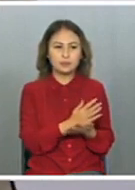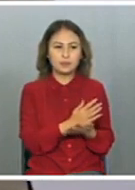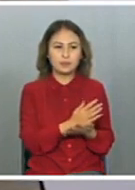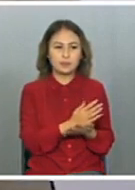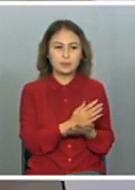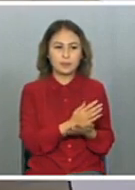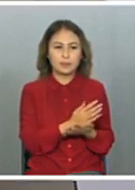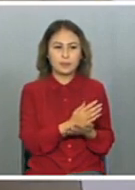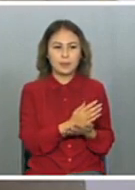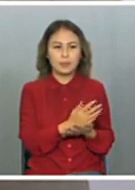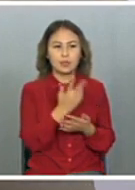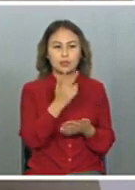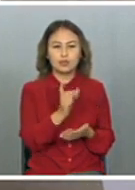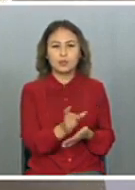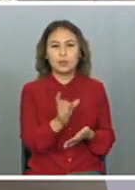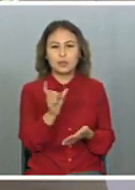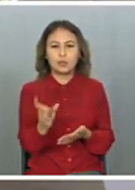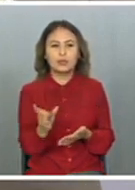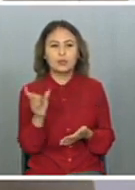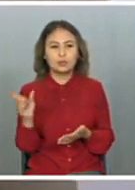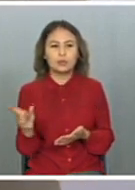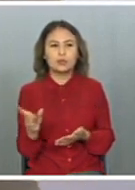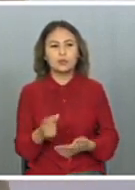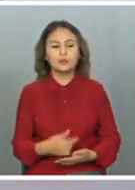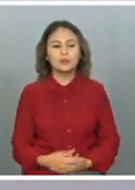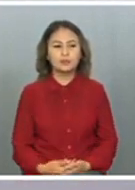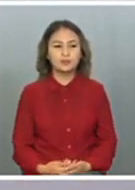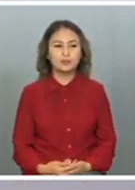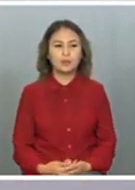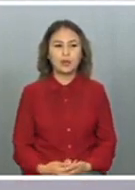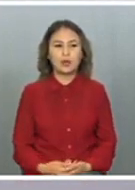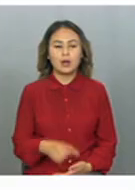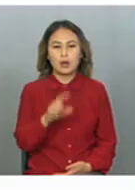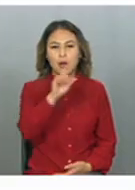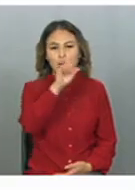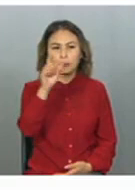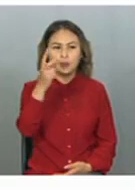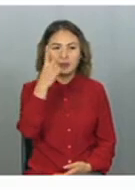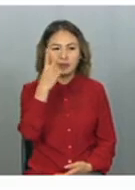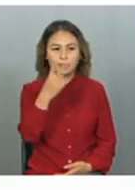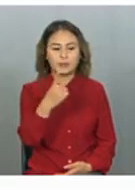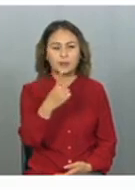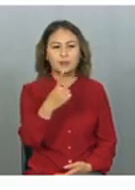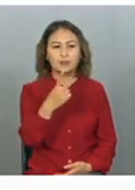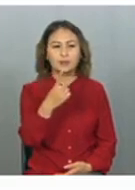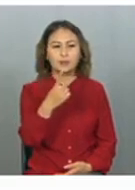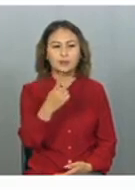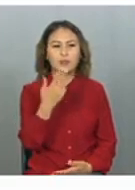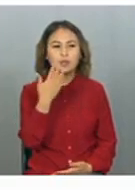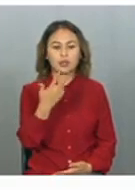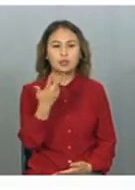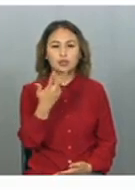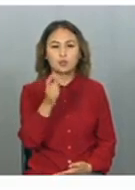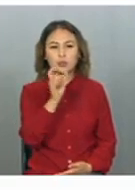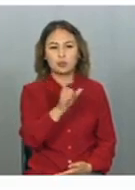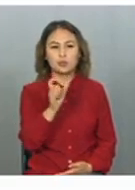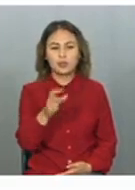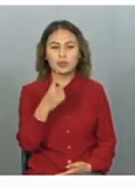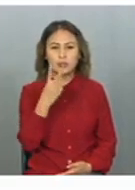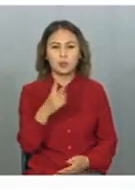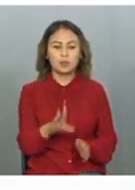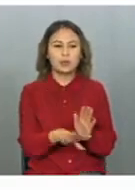1'дей 3 бөлікке бөлеміз. Алымында 2 тұр. Демек, осы 3 бөліктің 2'ін